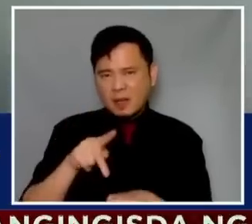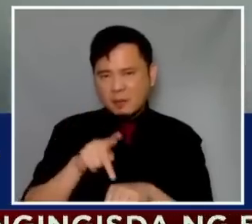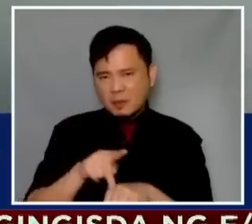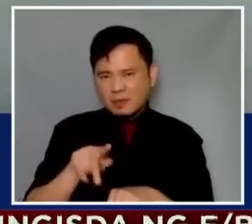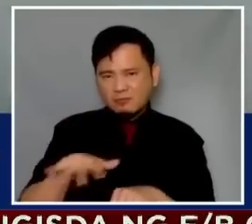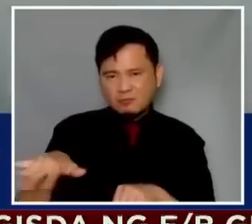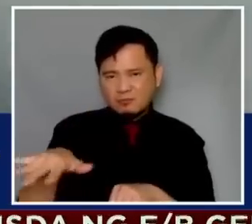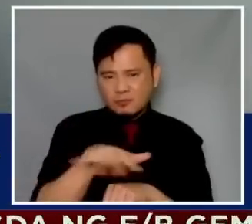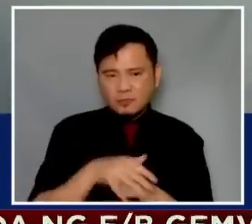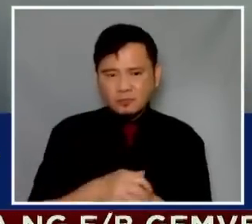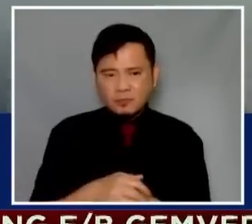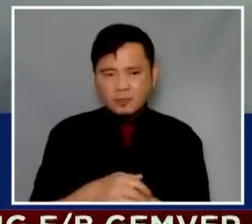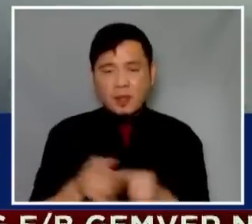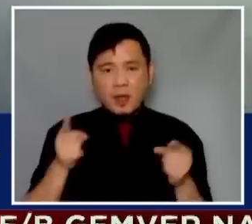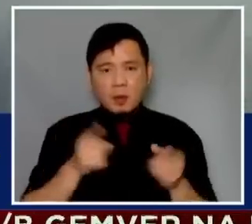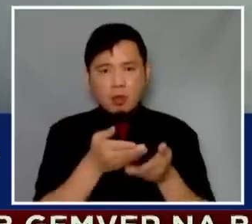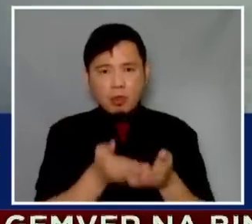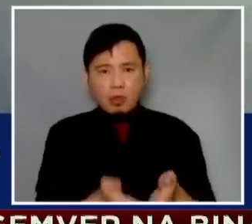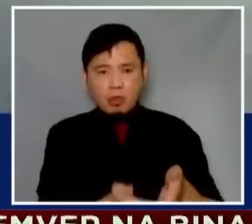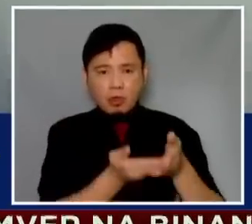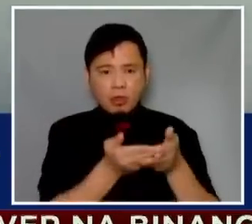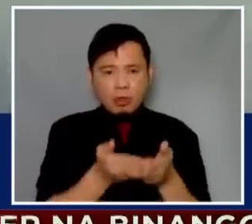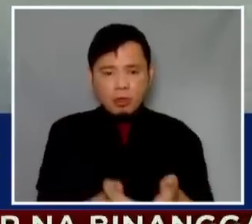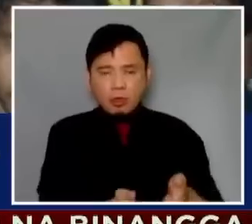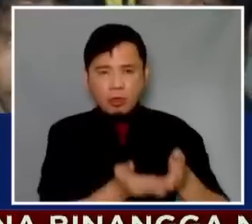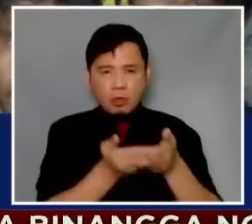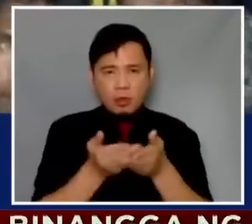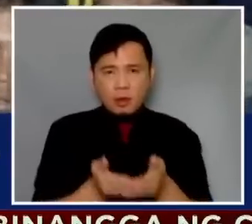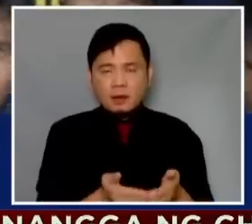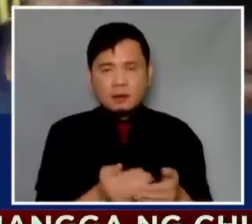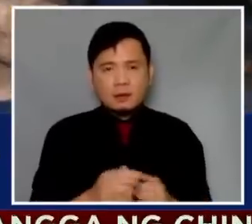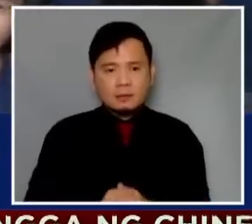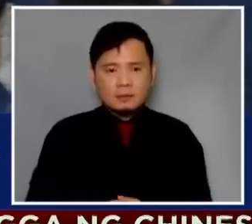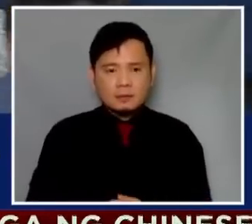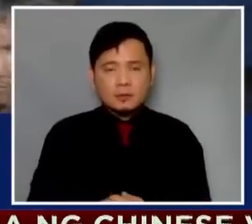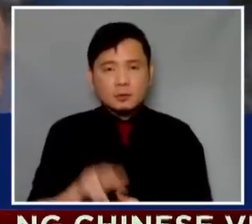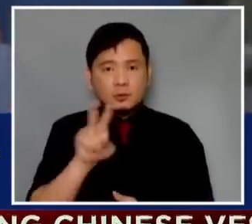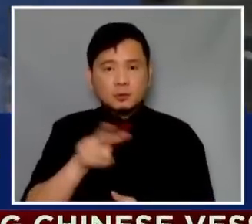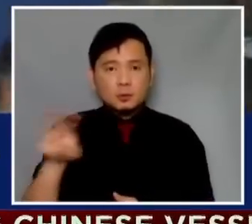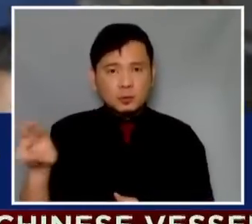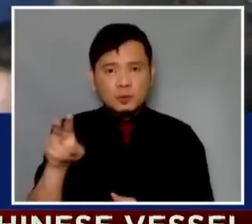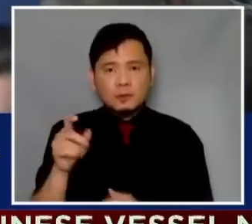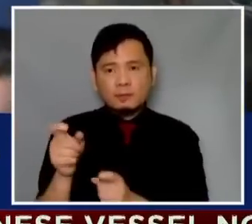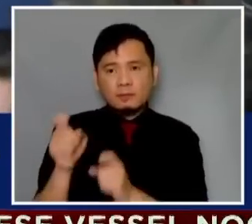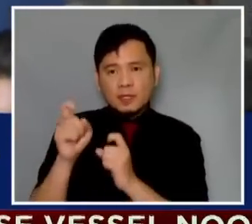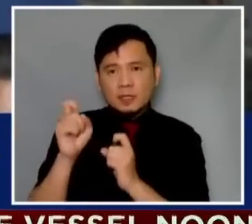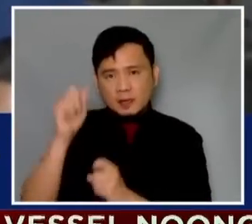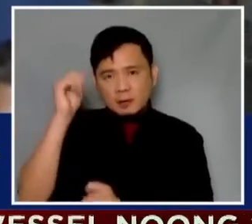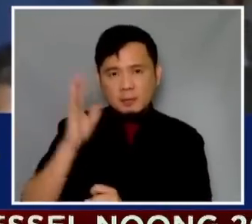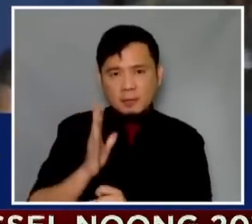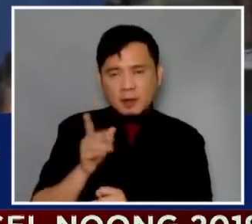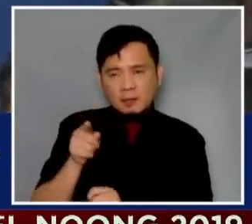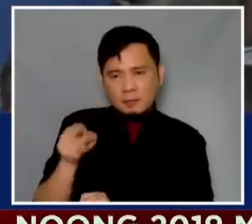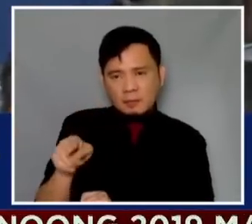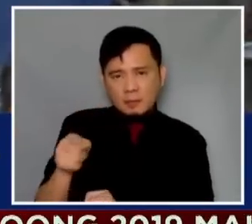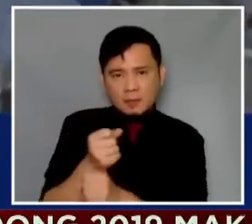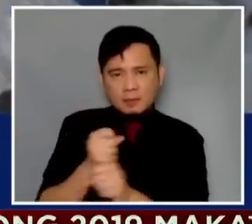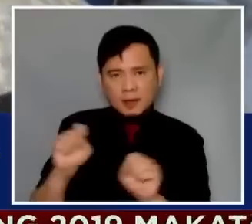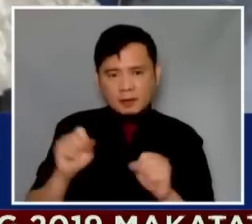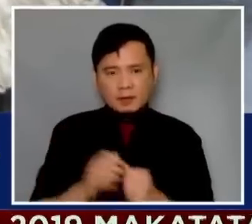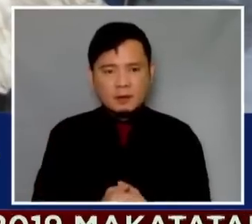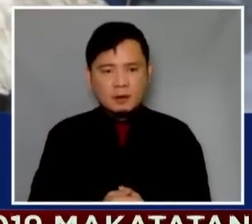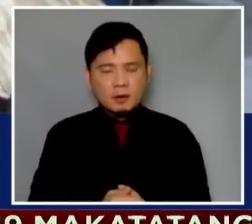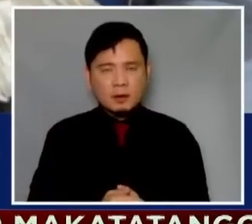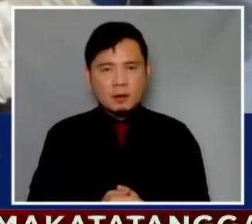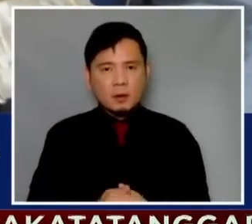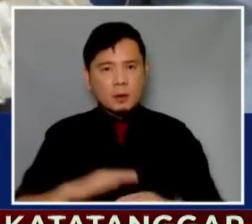na nagpalutang-lutang sa dagat ang 22 mangingisda na sakay nito. Mabuti na lamang at may napadaang barko